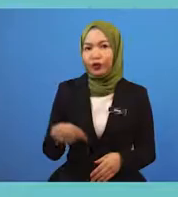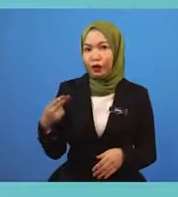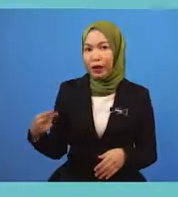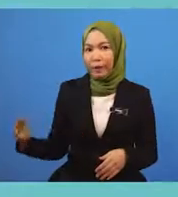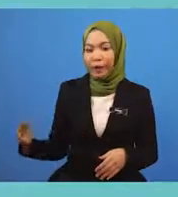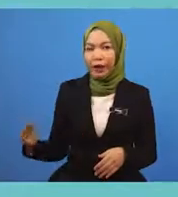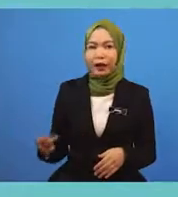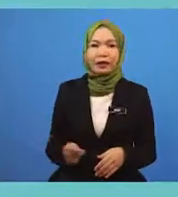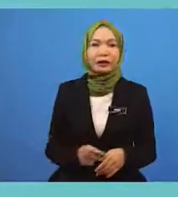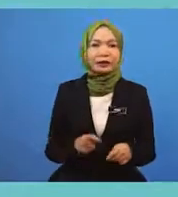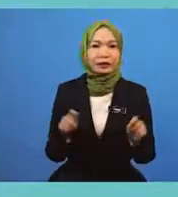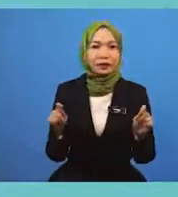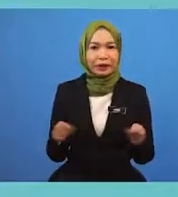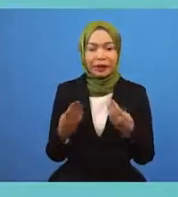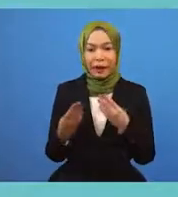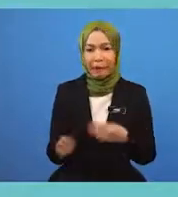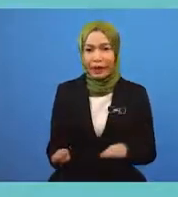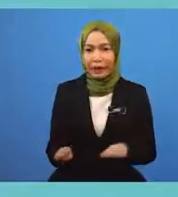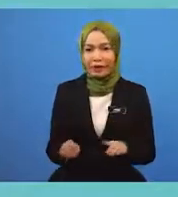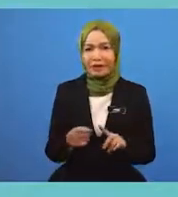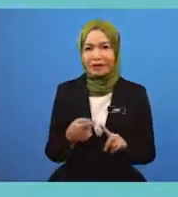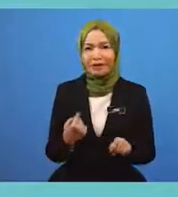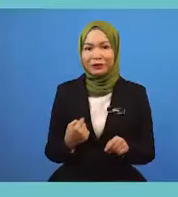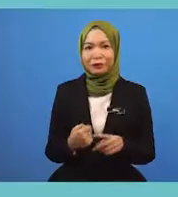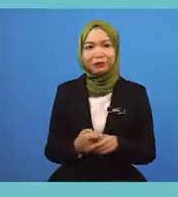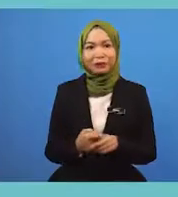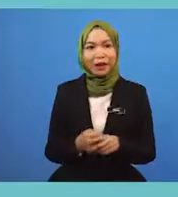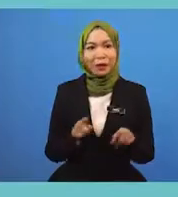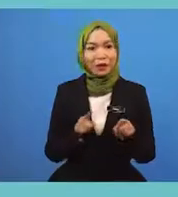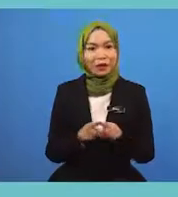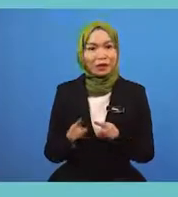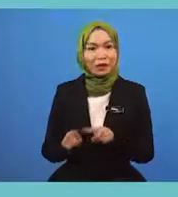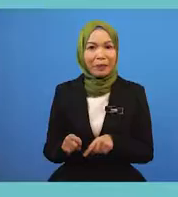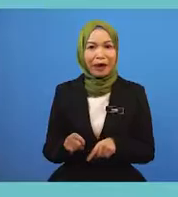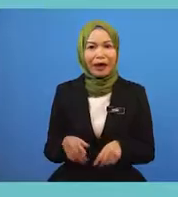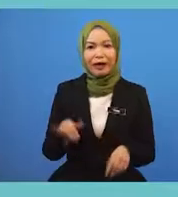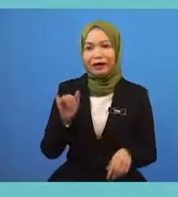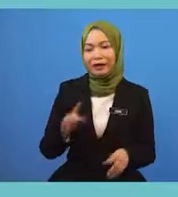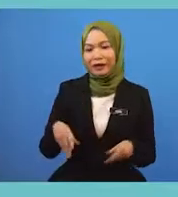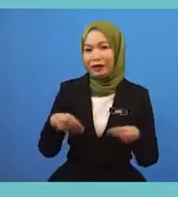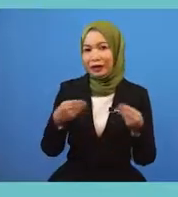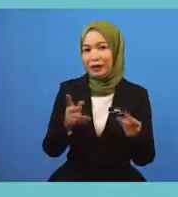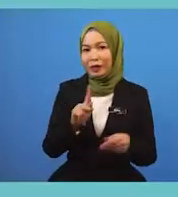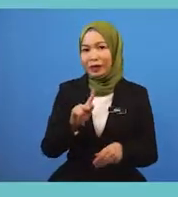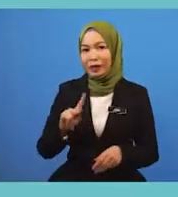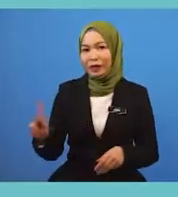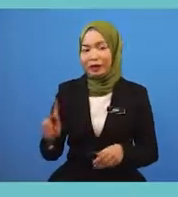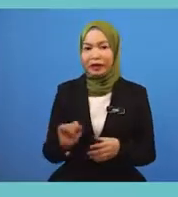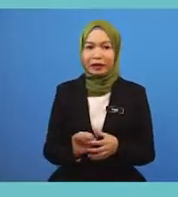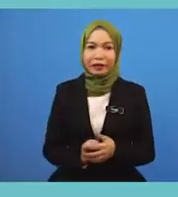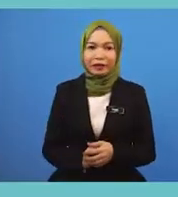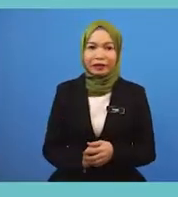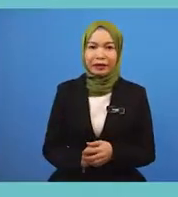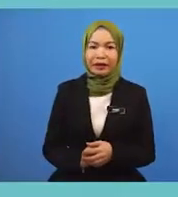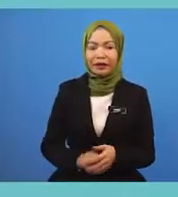balas daripada persamaan termokimia yang diberikan. Keenam,